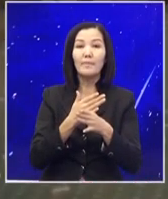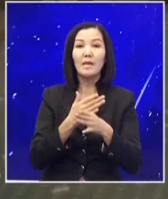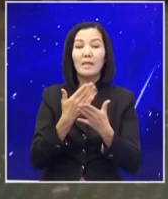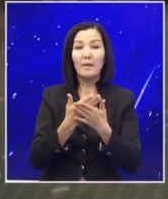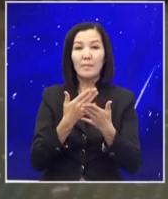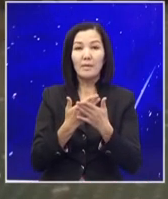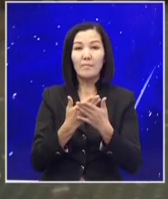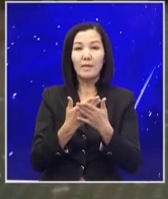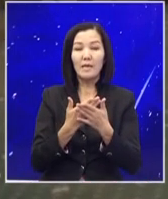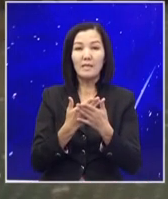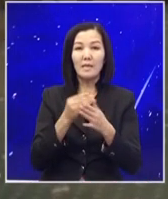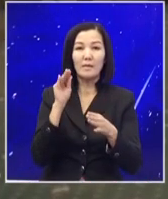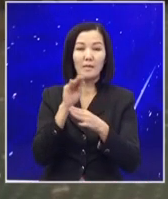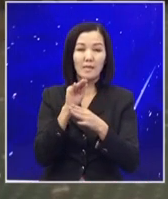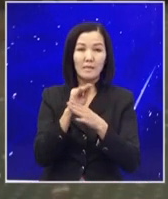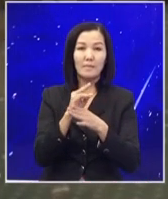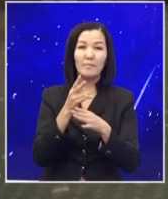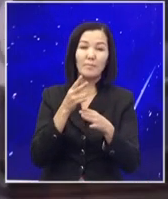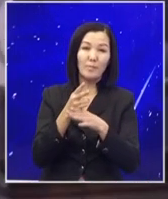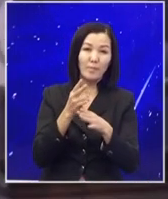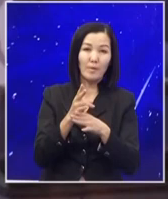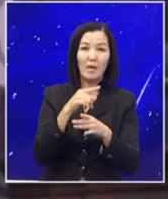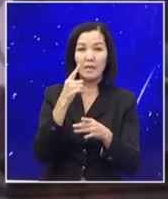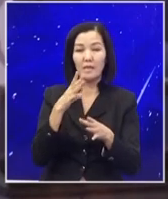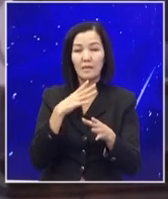да кездесетініне назар аударды.